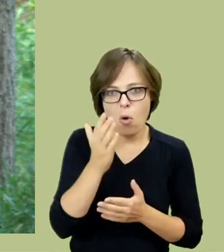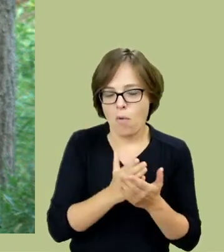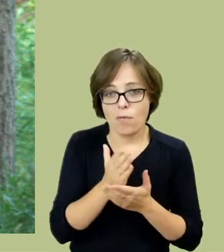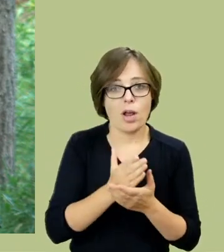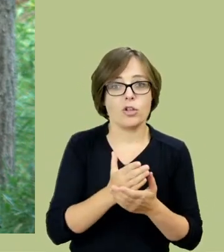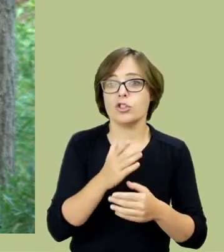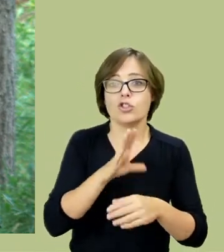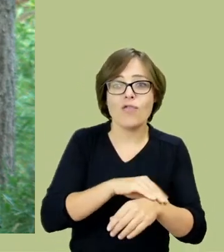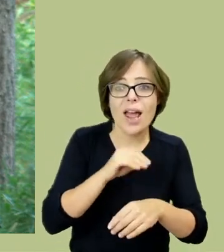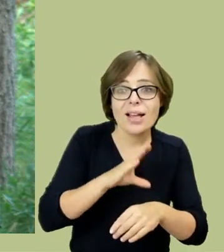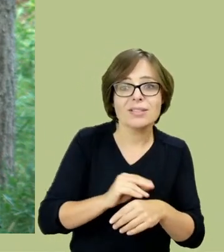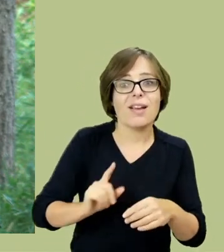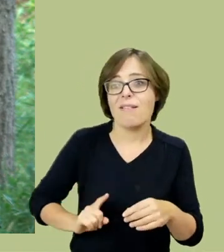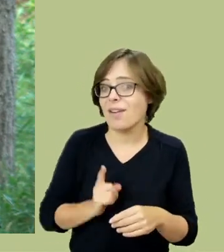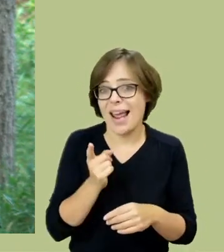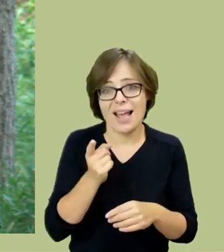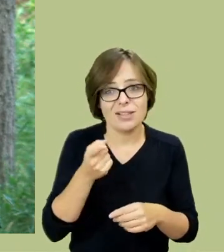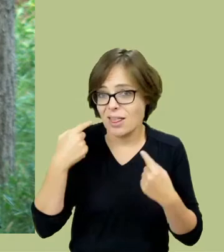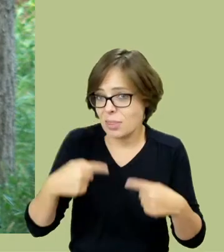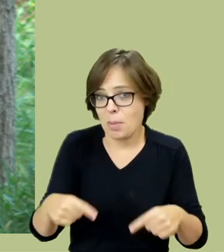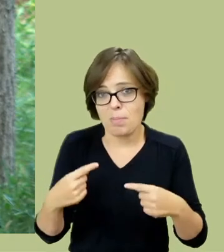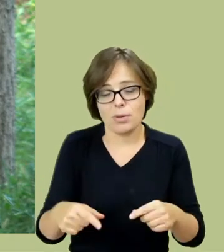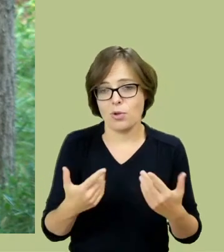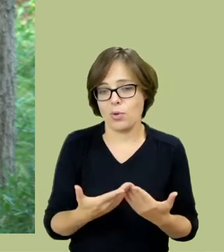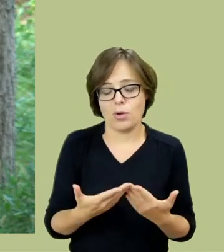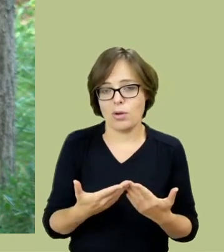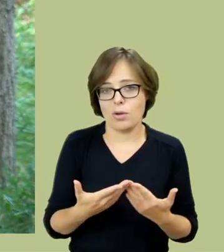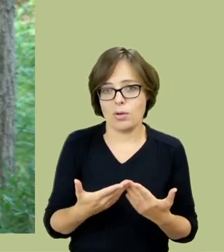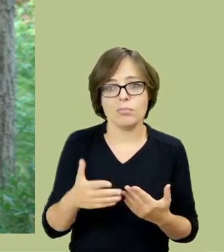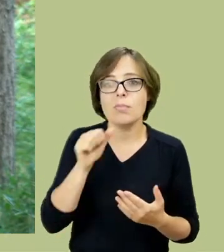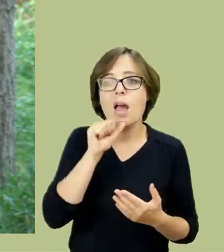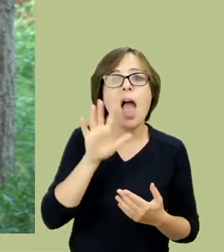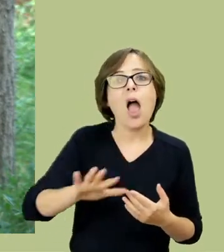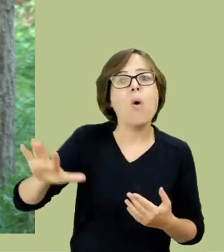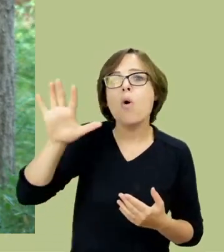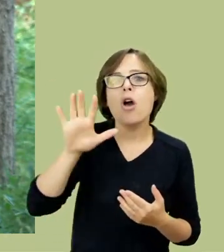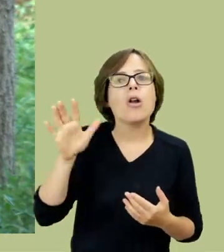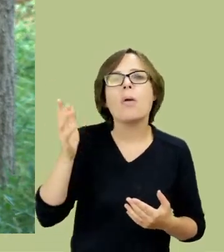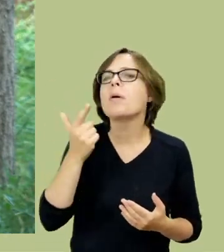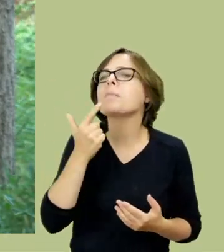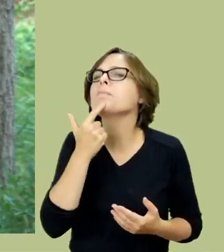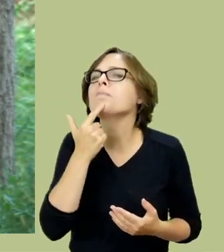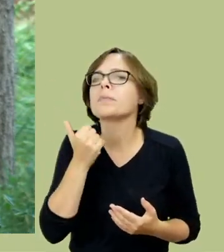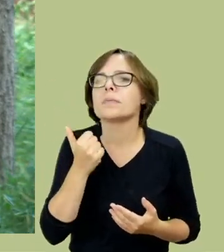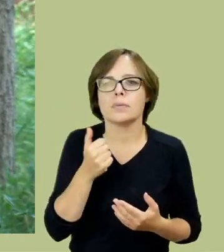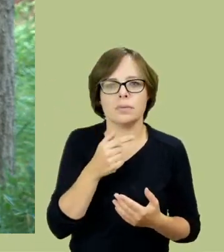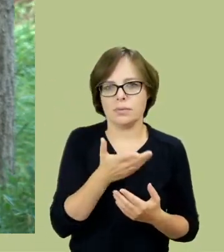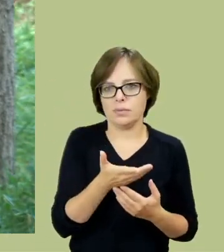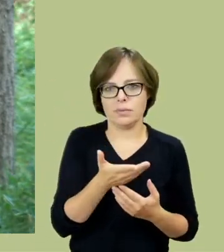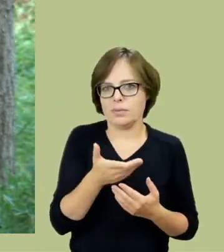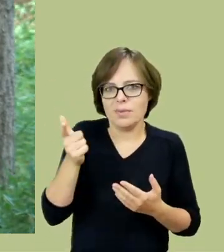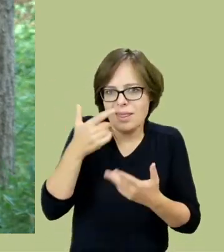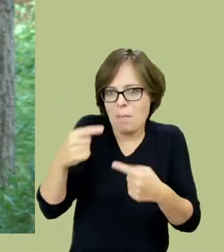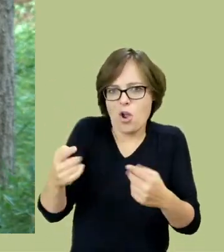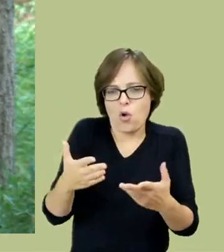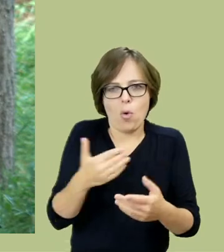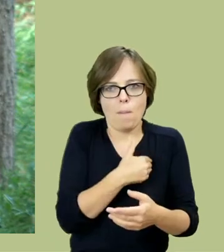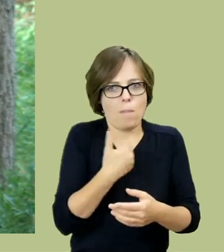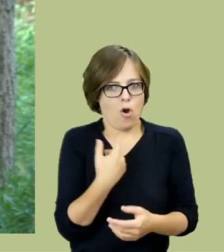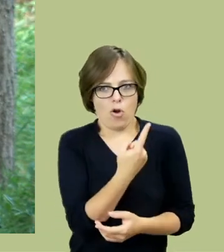później też tego w Europie rzadko się zdarzało, żeby było to tak wcześnie. Kiedy znalazła się